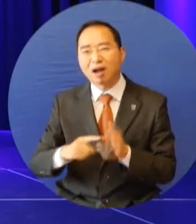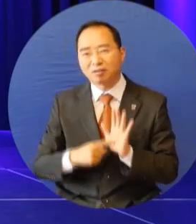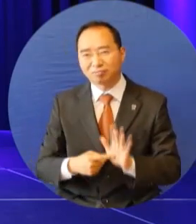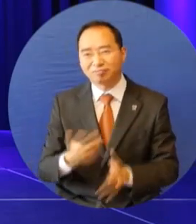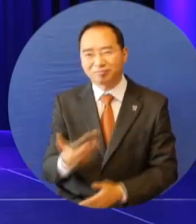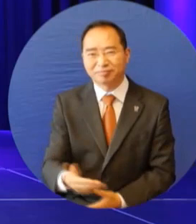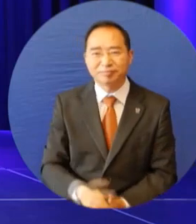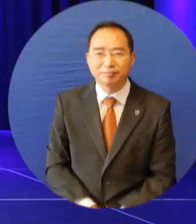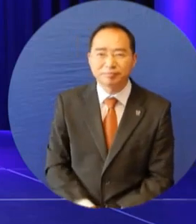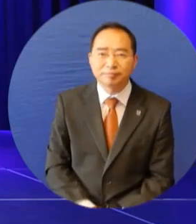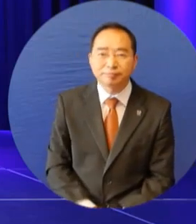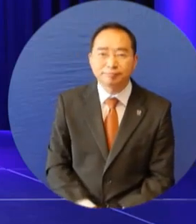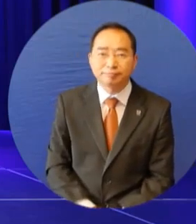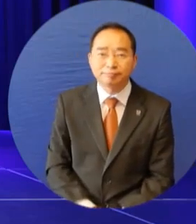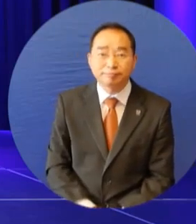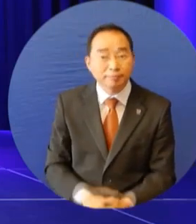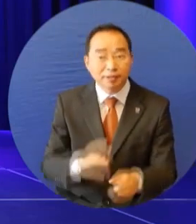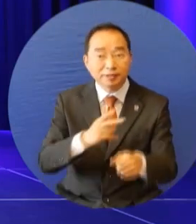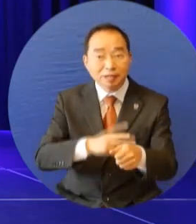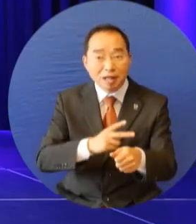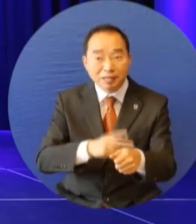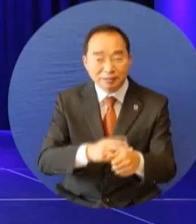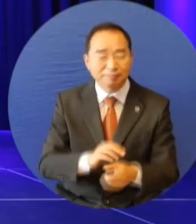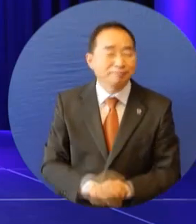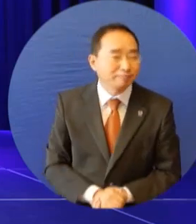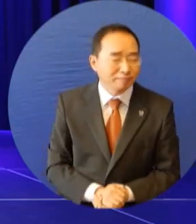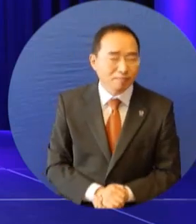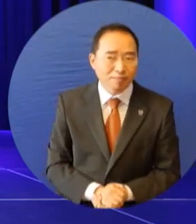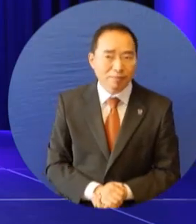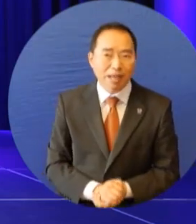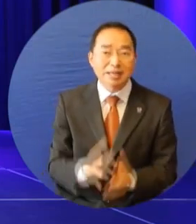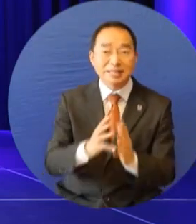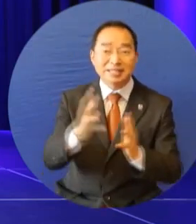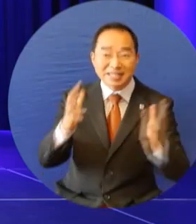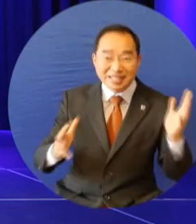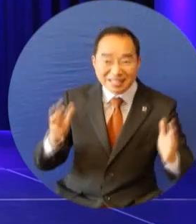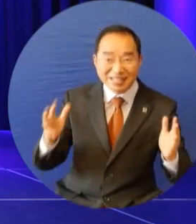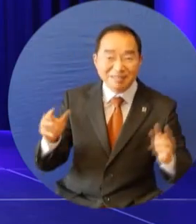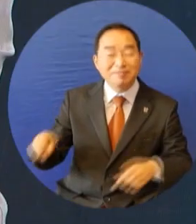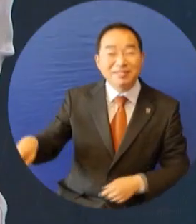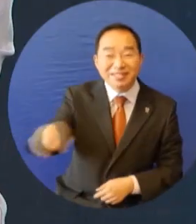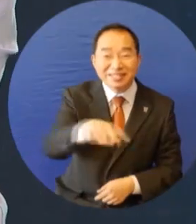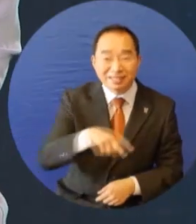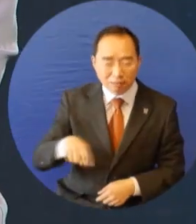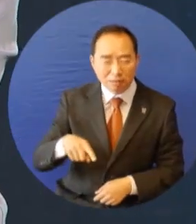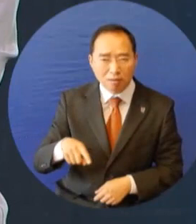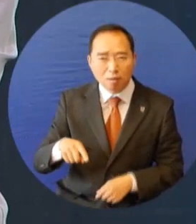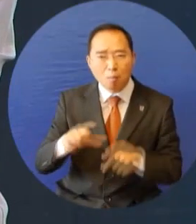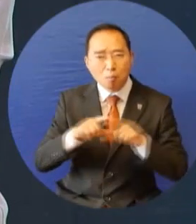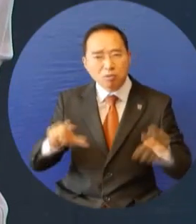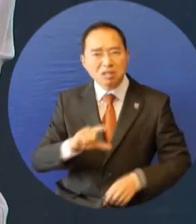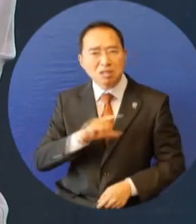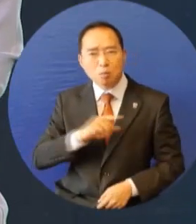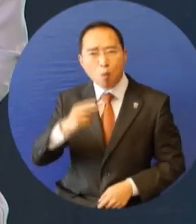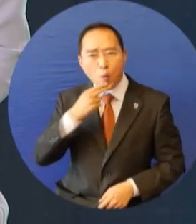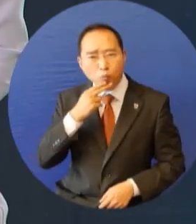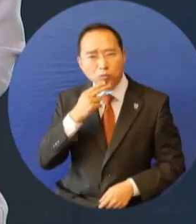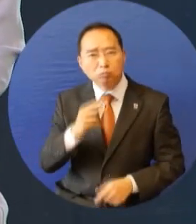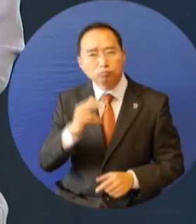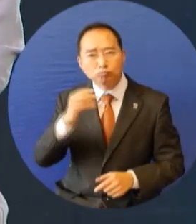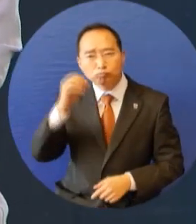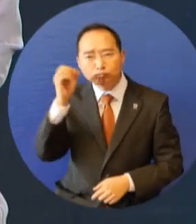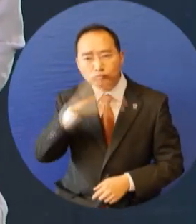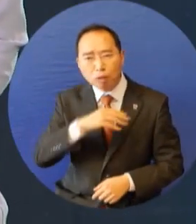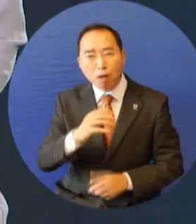활용했으면 좋겠다라는 생각으로 벼룩나무를 선택했어요. 선생님 그런데 들풀이라고 하셨지만